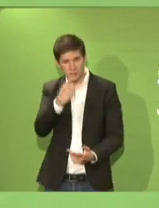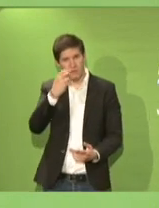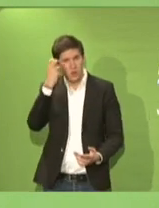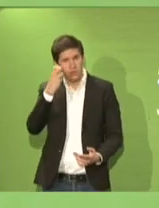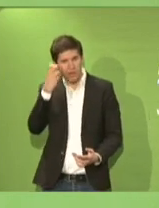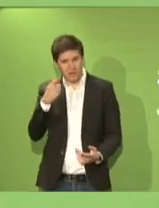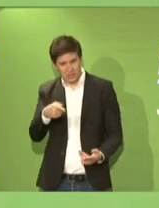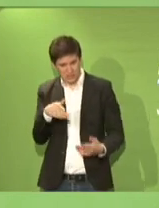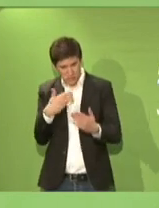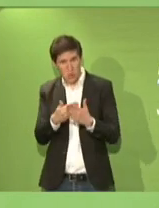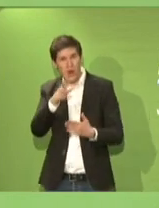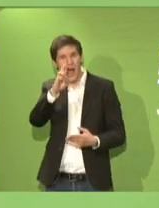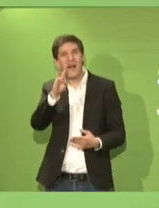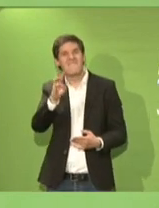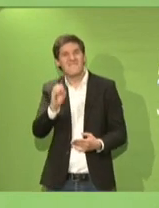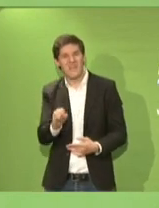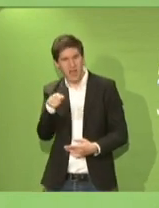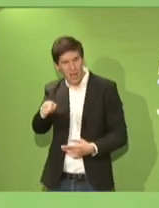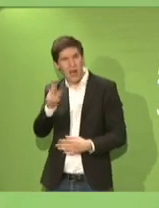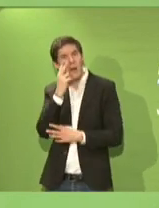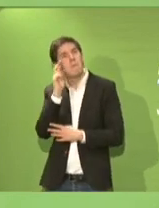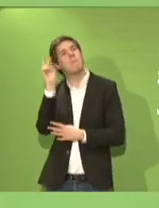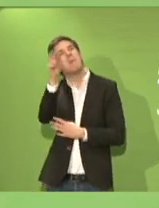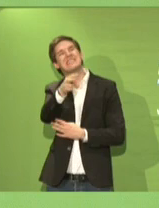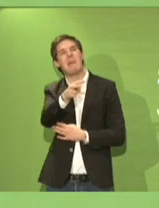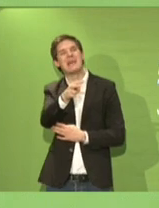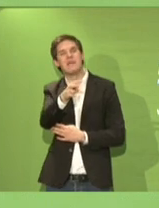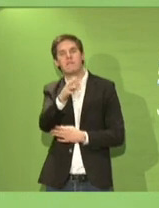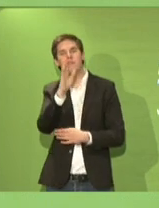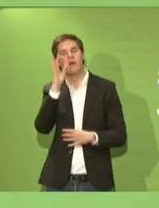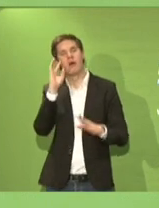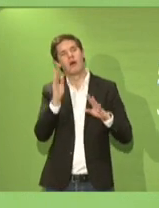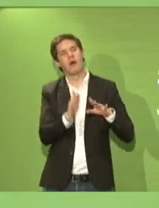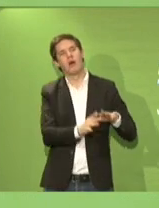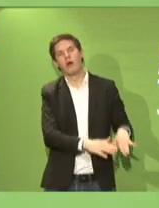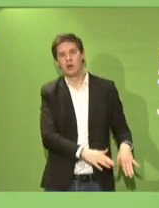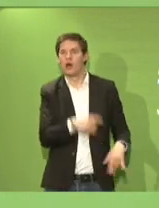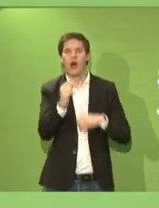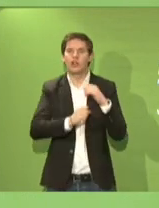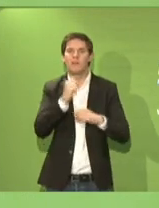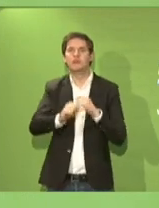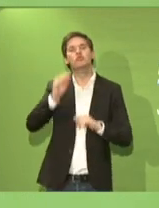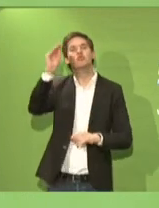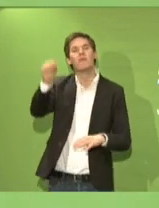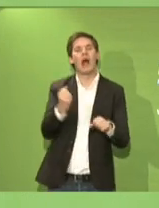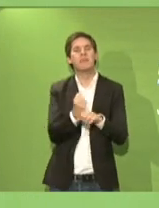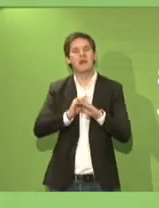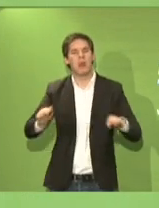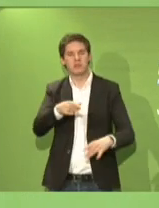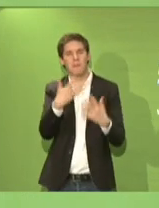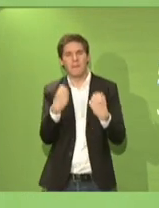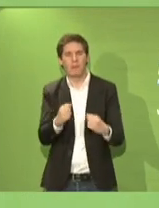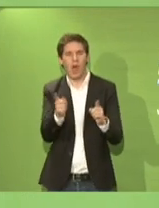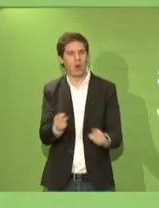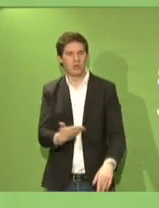die RWE, das RWE, die Perspektiven verschlafen hat, der riskiert auch zukunftsfähige Arbeitsplätze, der riskiert, dass sich das